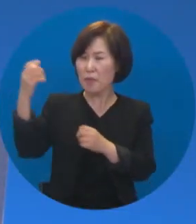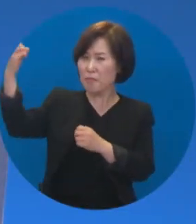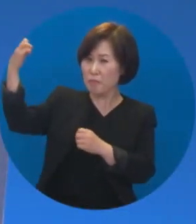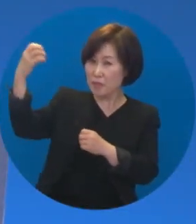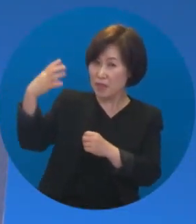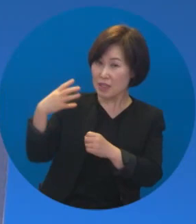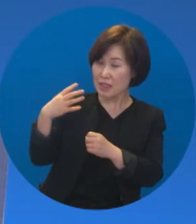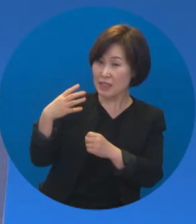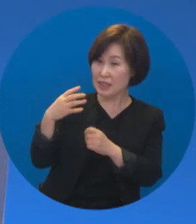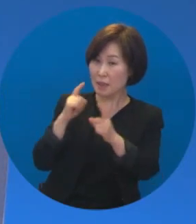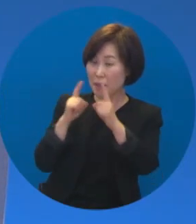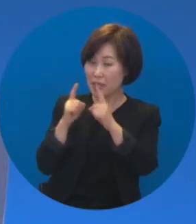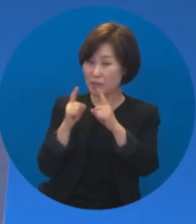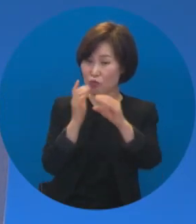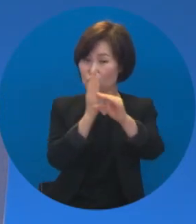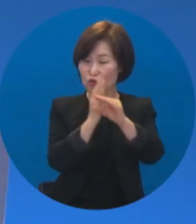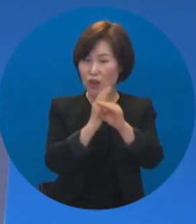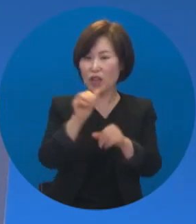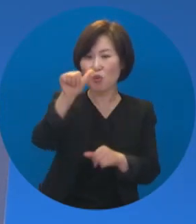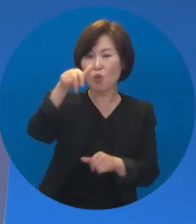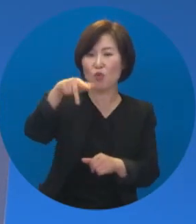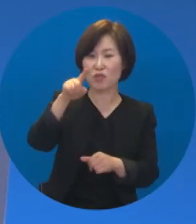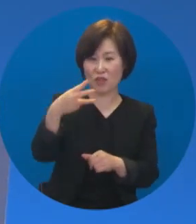이 말씀이 들어가 있습니다.